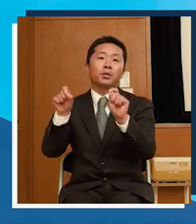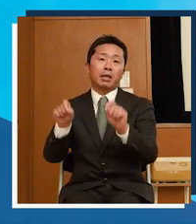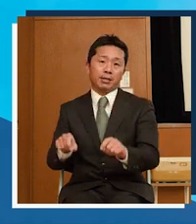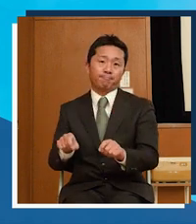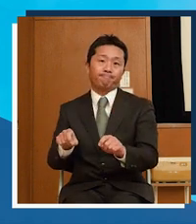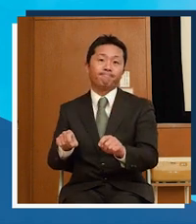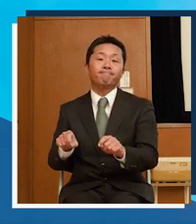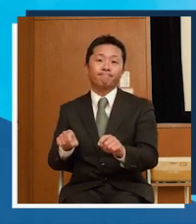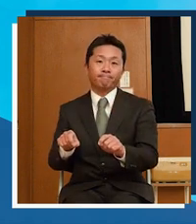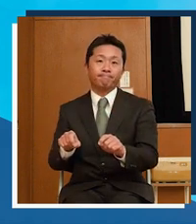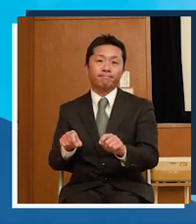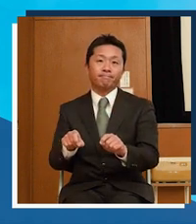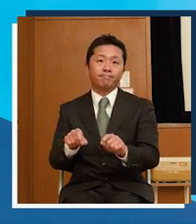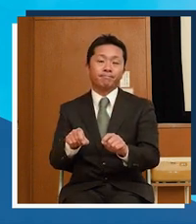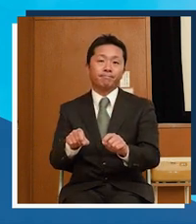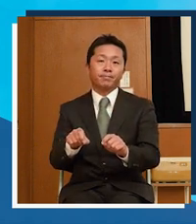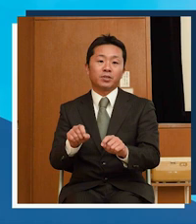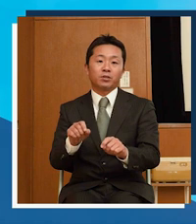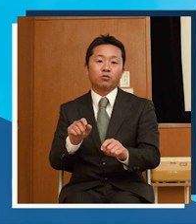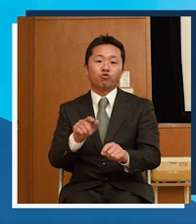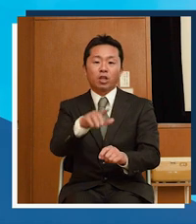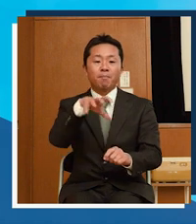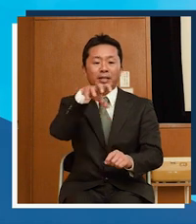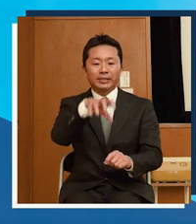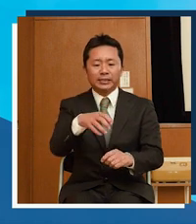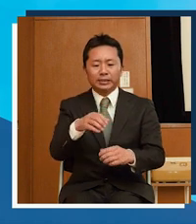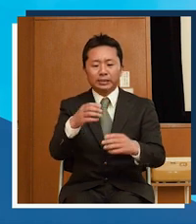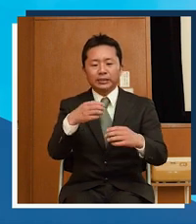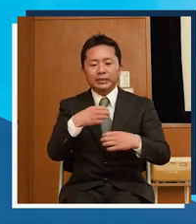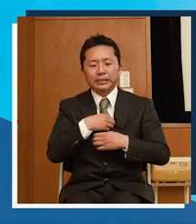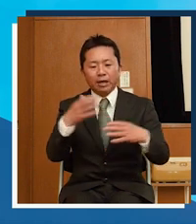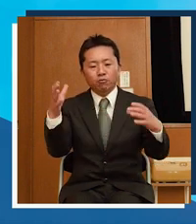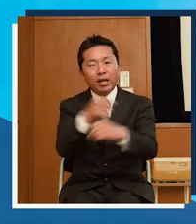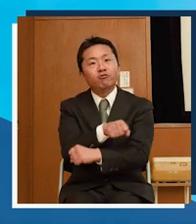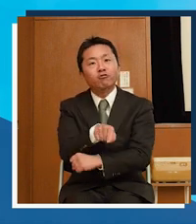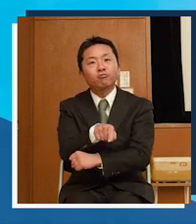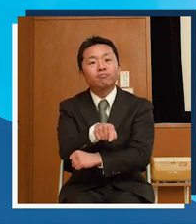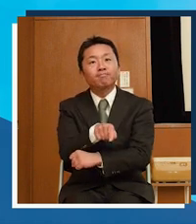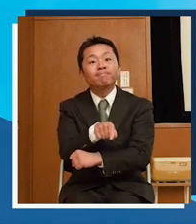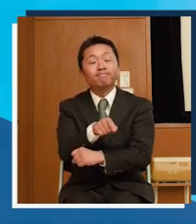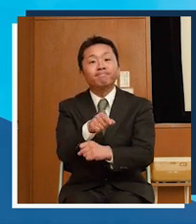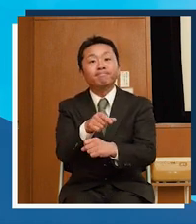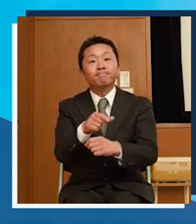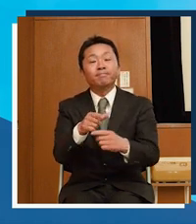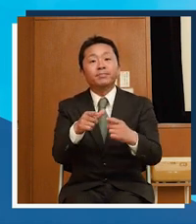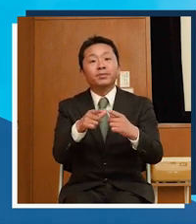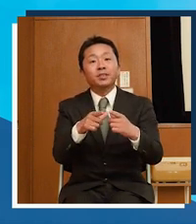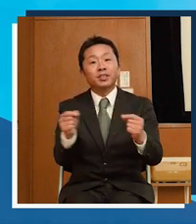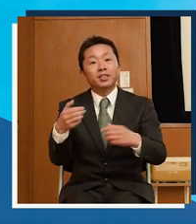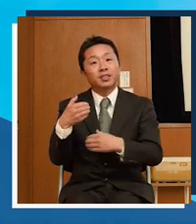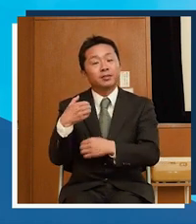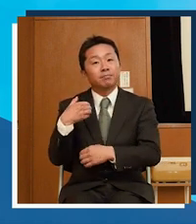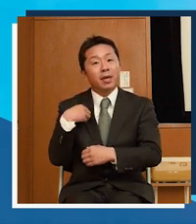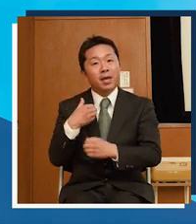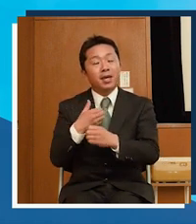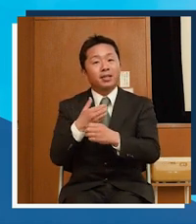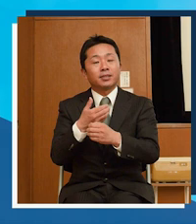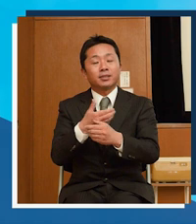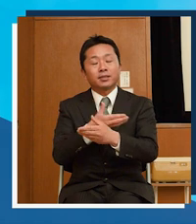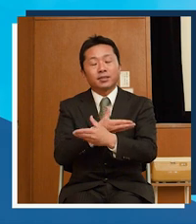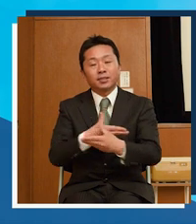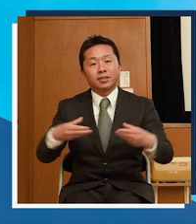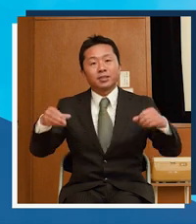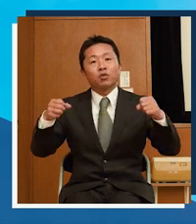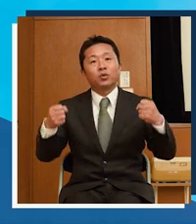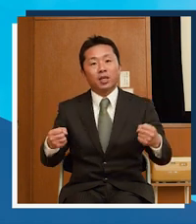からえ不満基地の1日も早い危険性の除去除去日米地域協定など沖縄の基地問題を通し